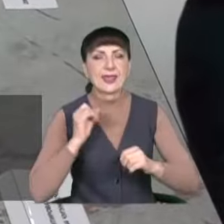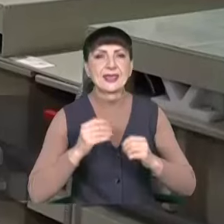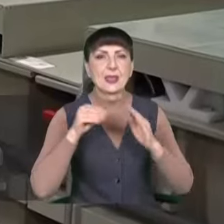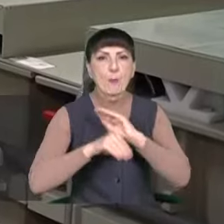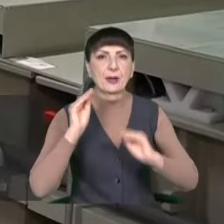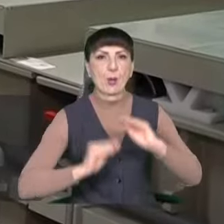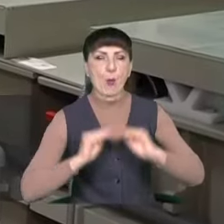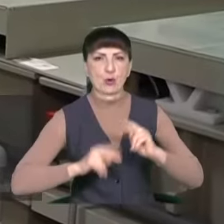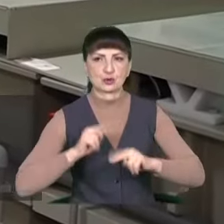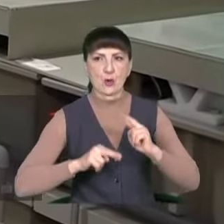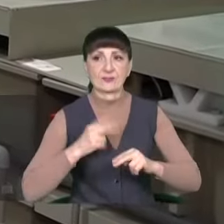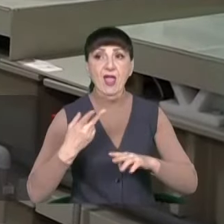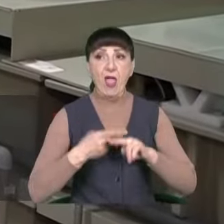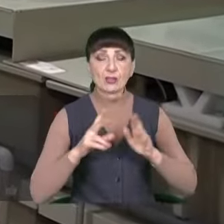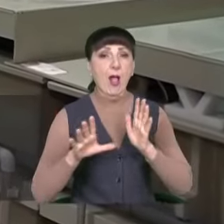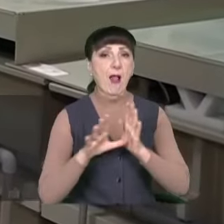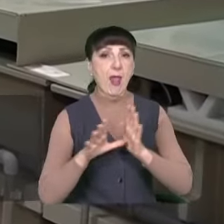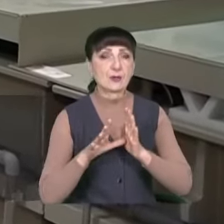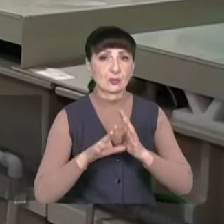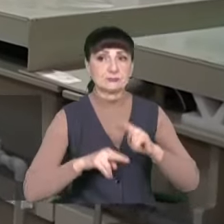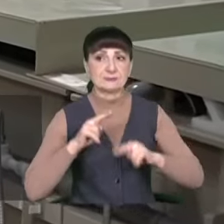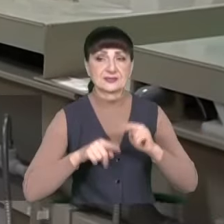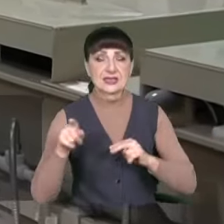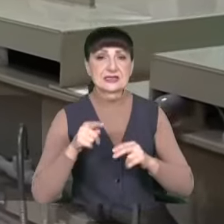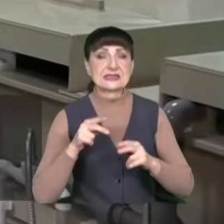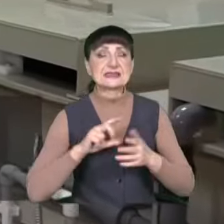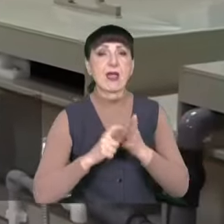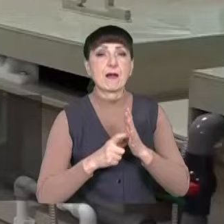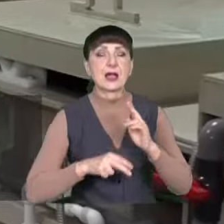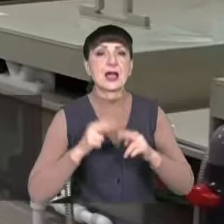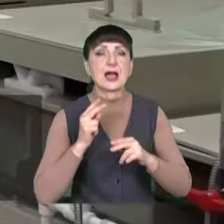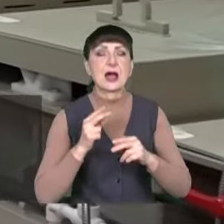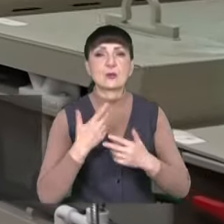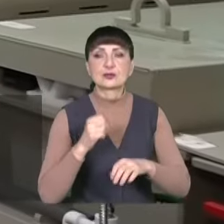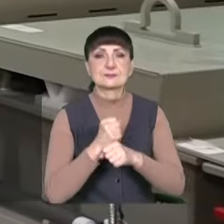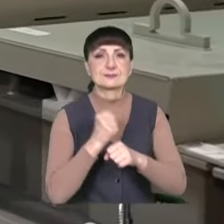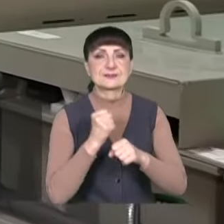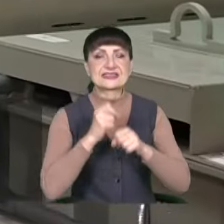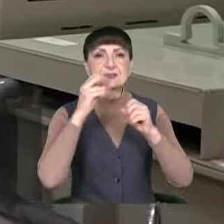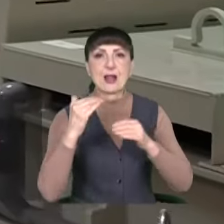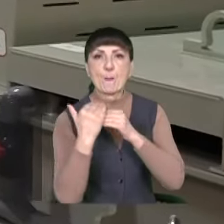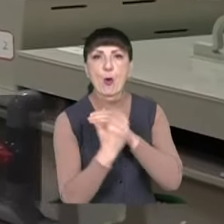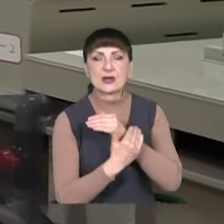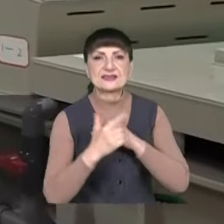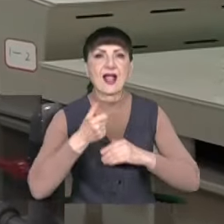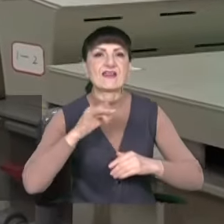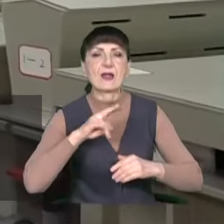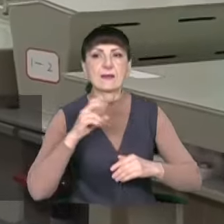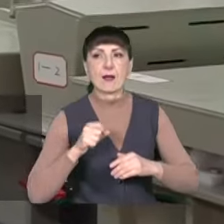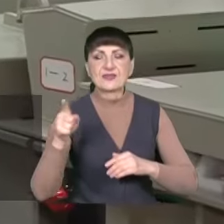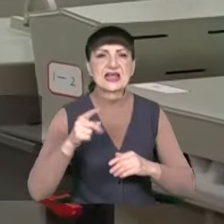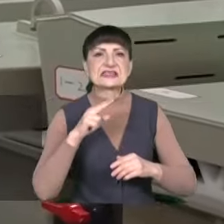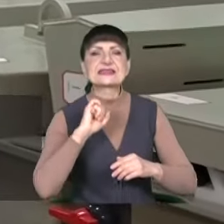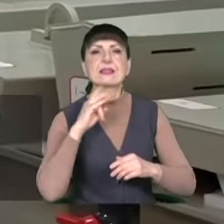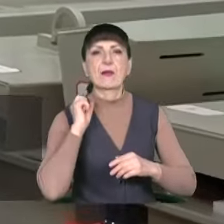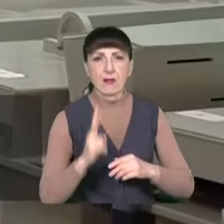приборостроения. Это электрохимическое производство, точнее цех по изготовлению гальванических покрытий. На данный момент здесь стоит линия цинкования,